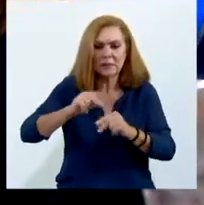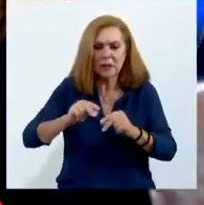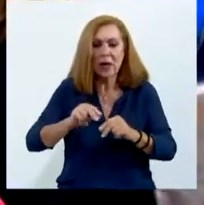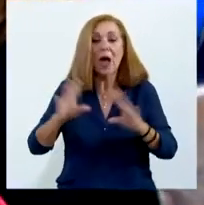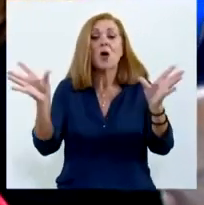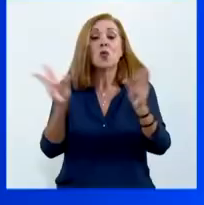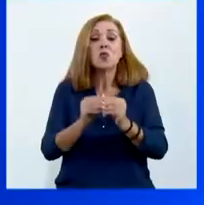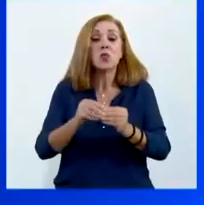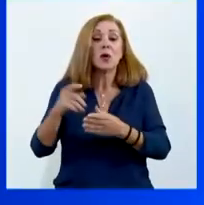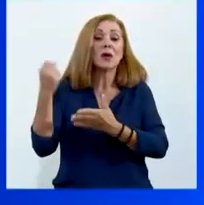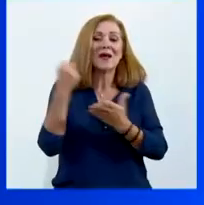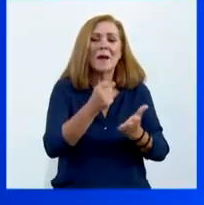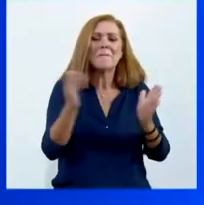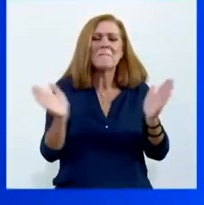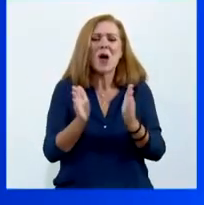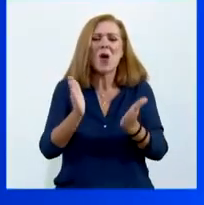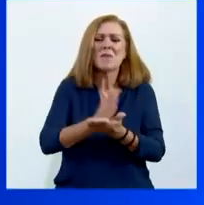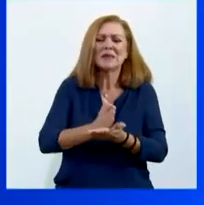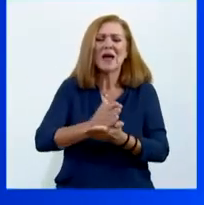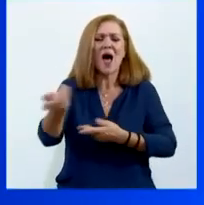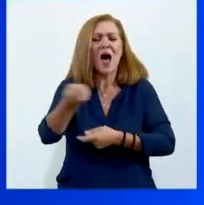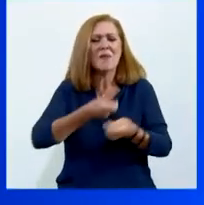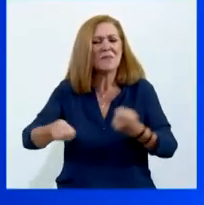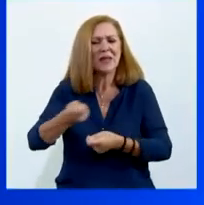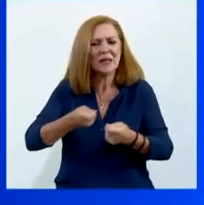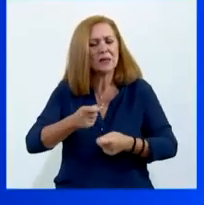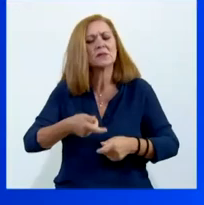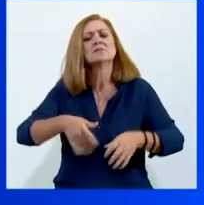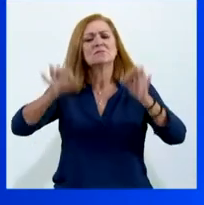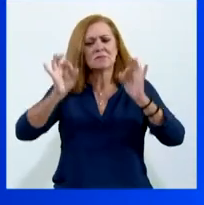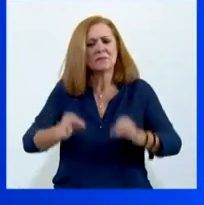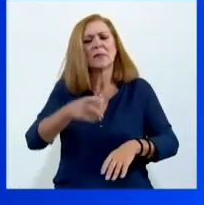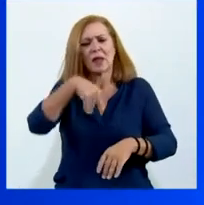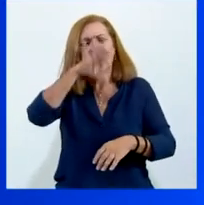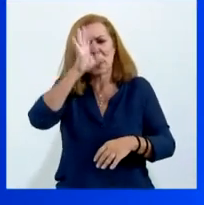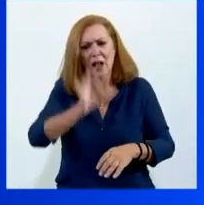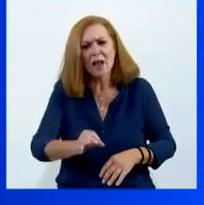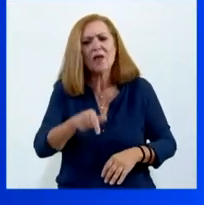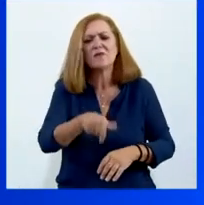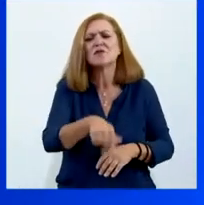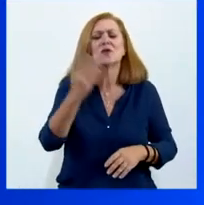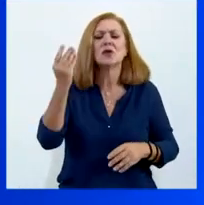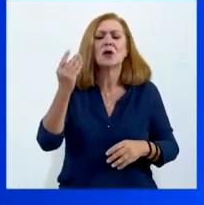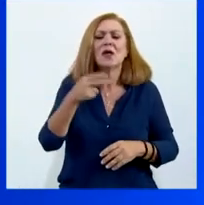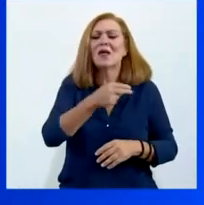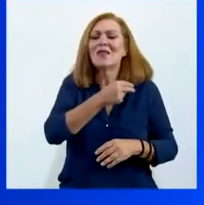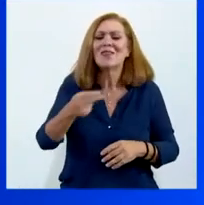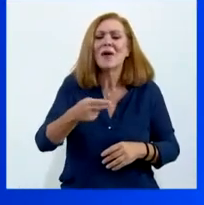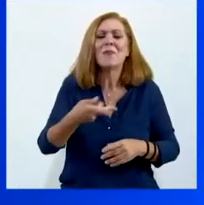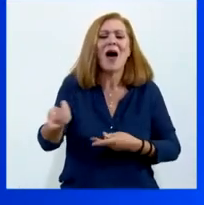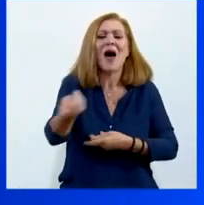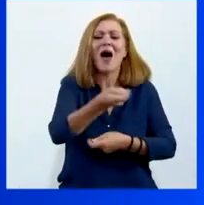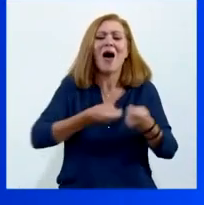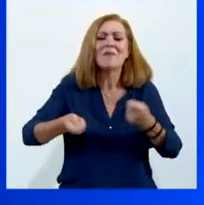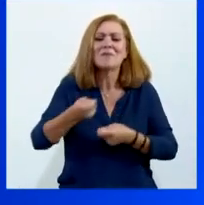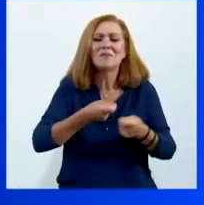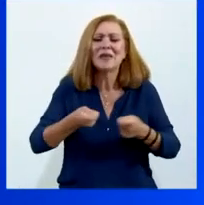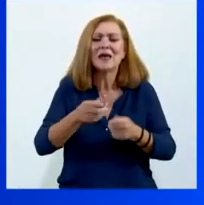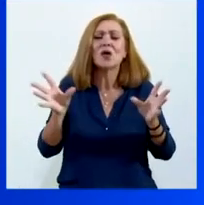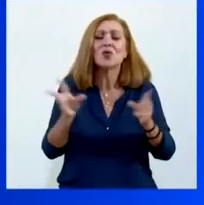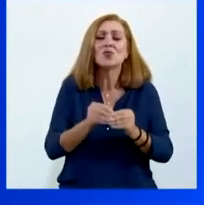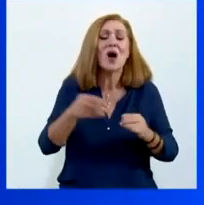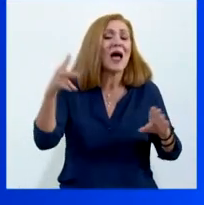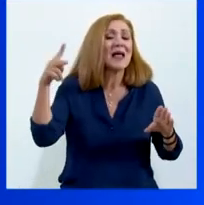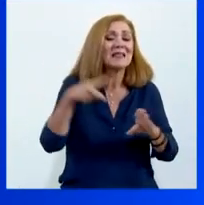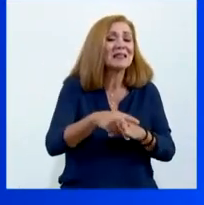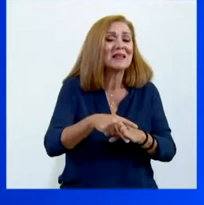της χρηματοδότησης των μικρομεσαίων επιχειρήσεων, πράγματι είναι ένα ζήτημα το γεγονός ότι ο αριθμός των επιχειρήσεων που έχουν πρόσβαση στο τραπεζικό